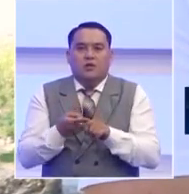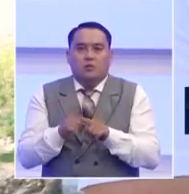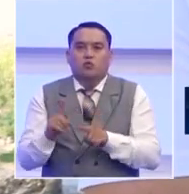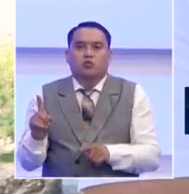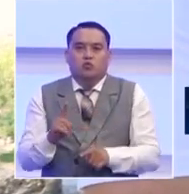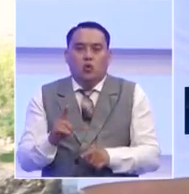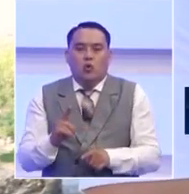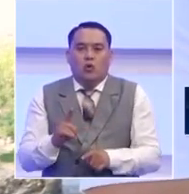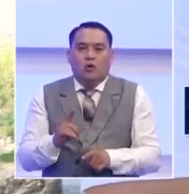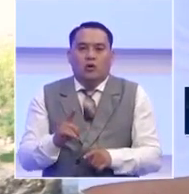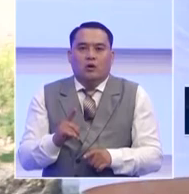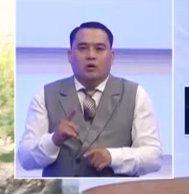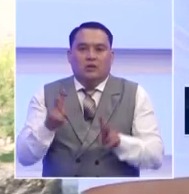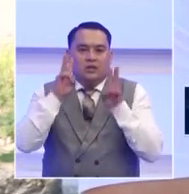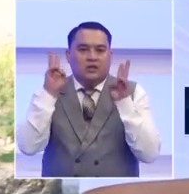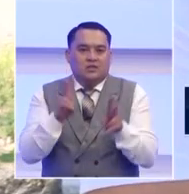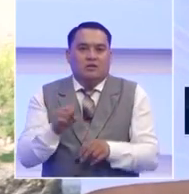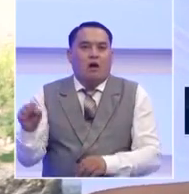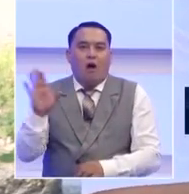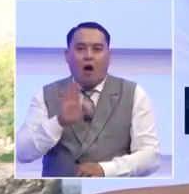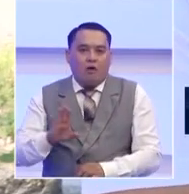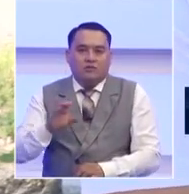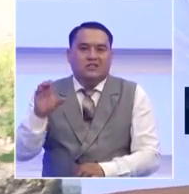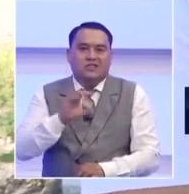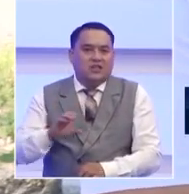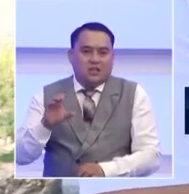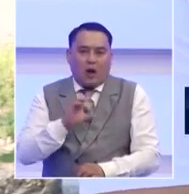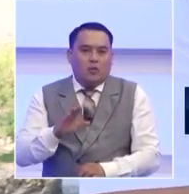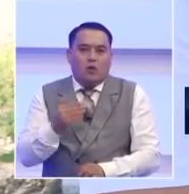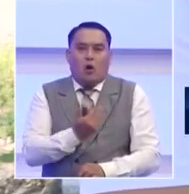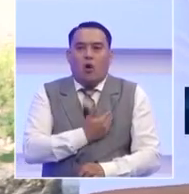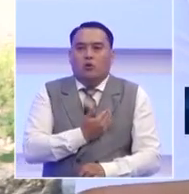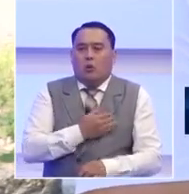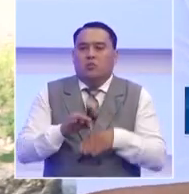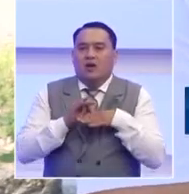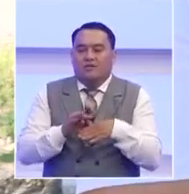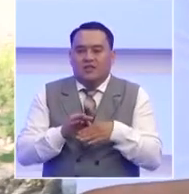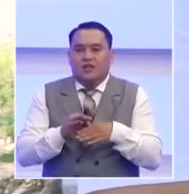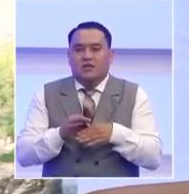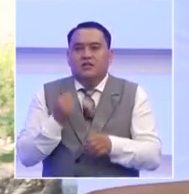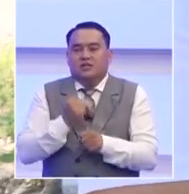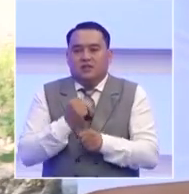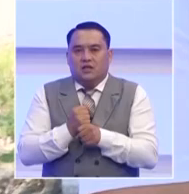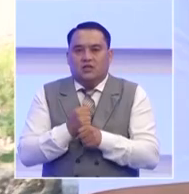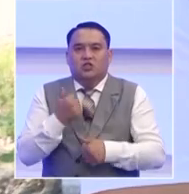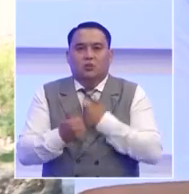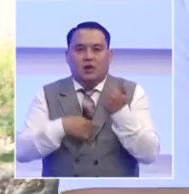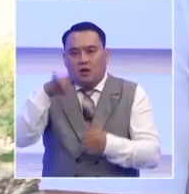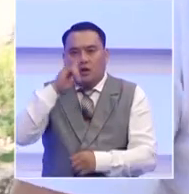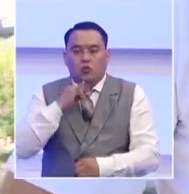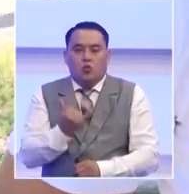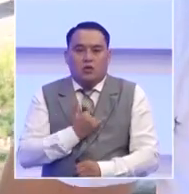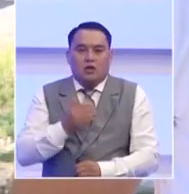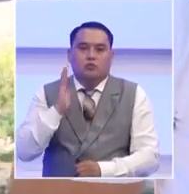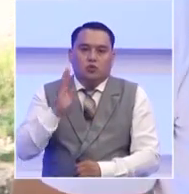ну, насколько мне известно, август-сентябрь уже хотят проведение сделать. Чемпионат Казахстана у нас